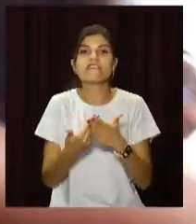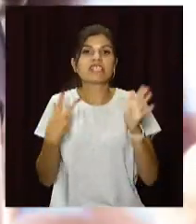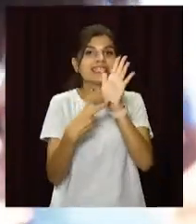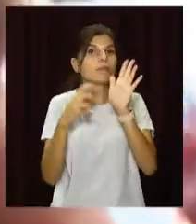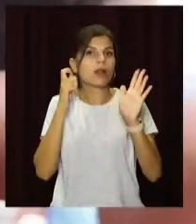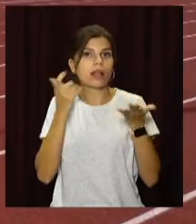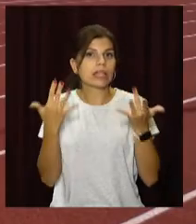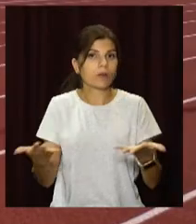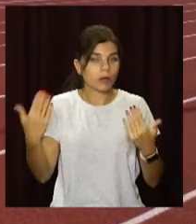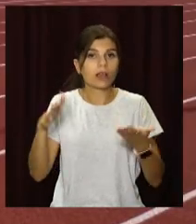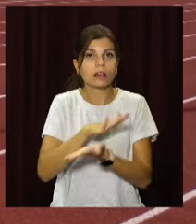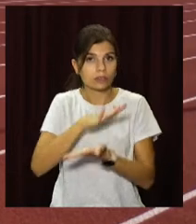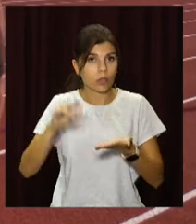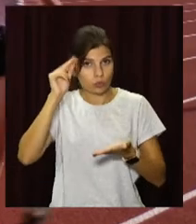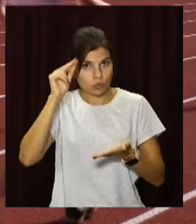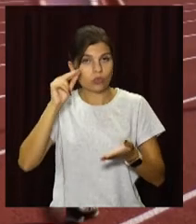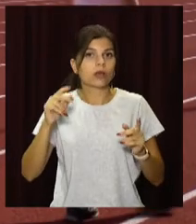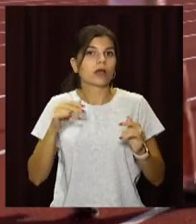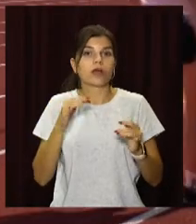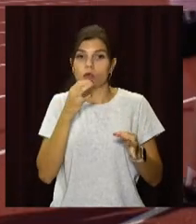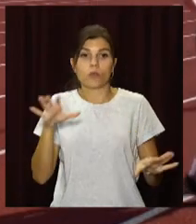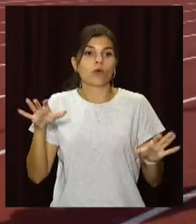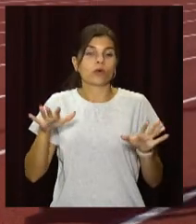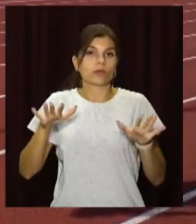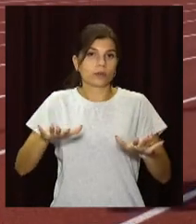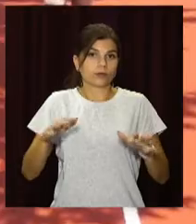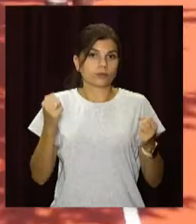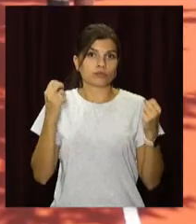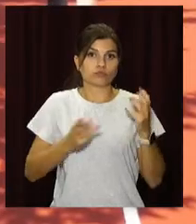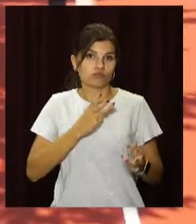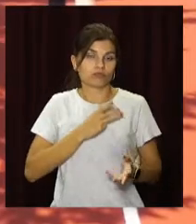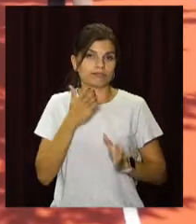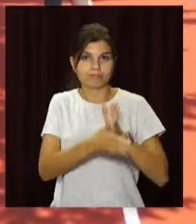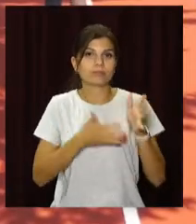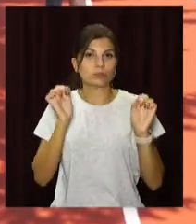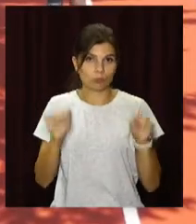років. Заняття безкоштовні, як і у всіх міських спортивних закладах.